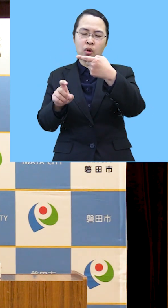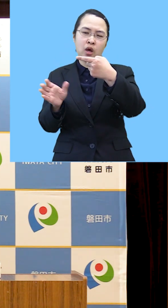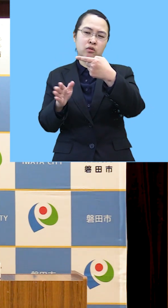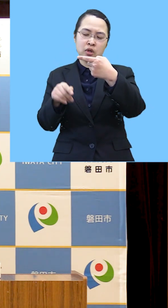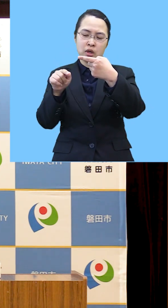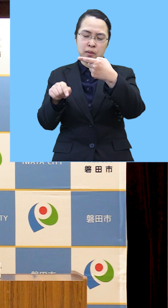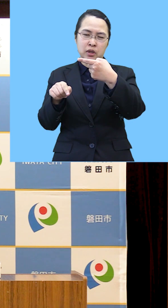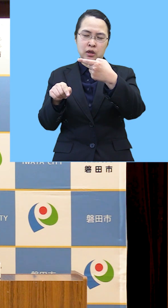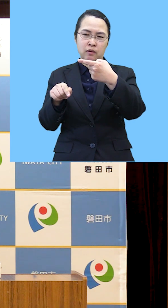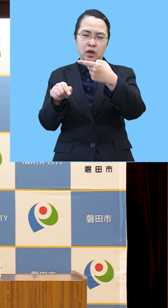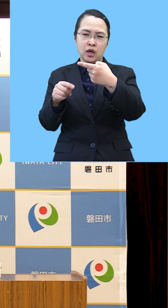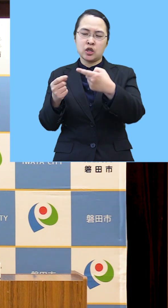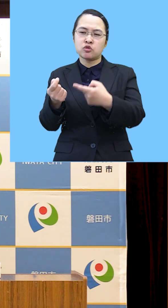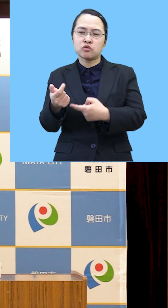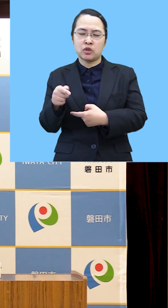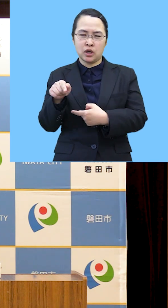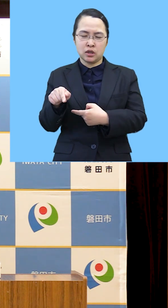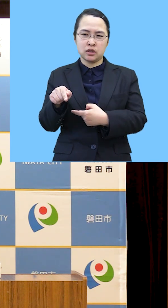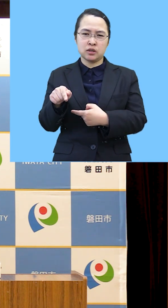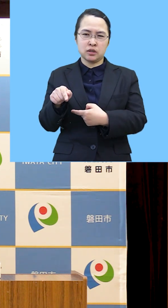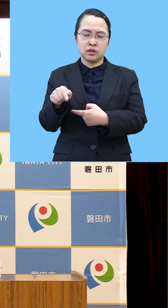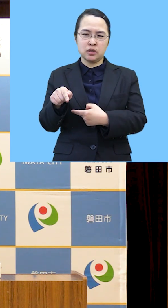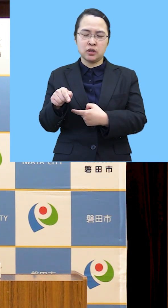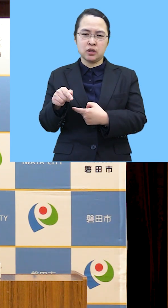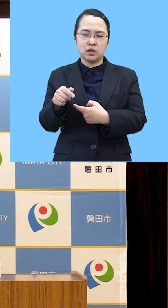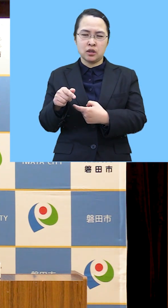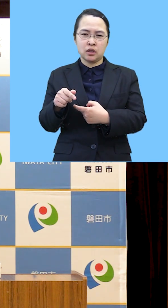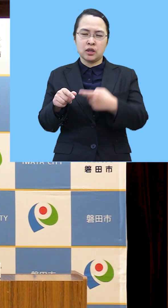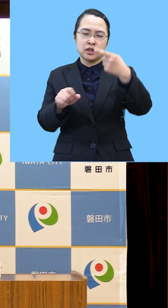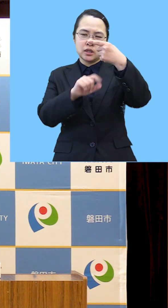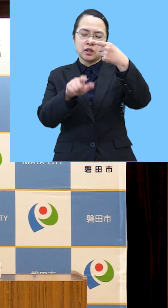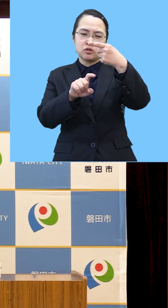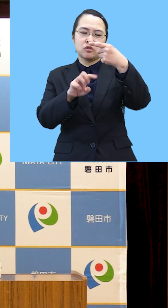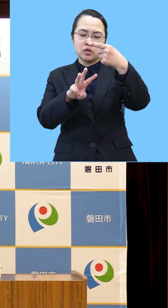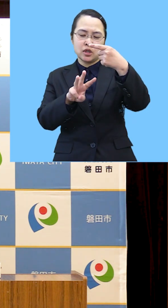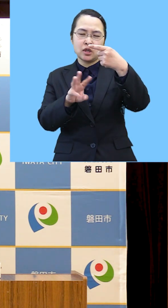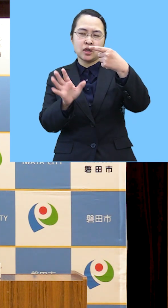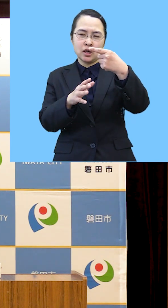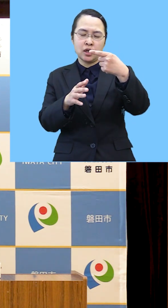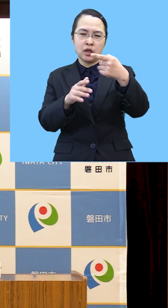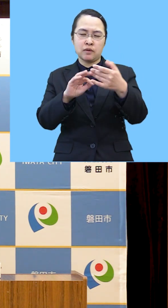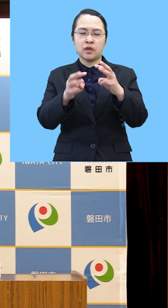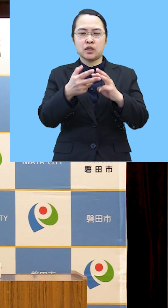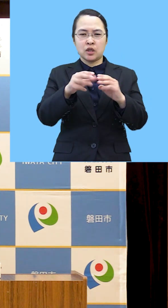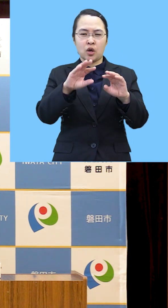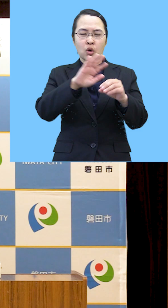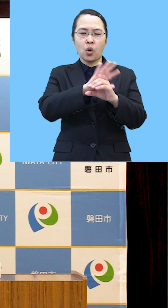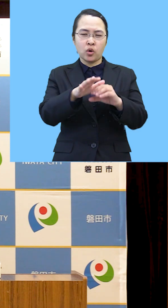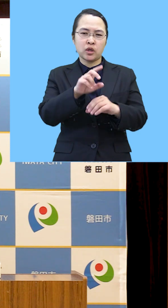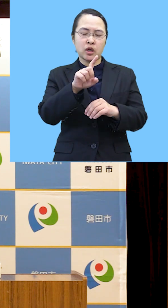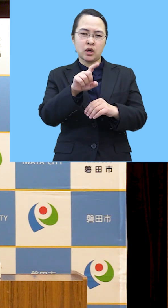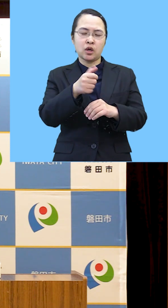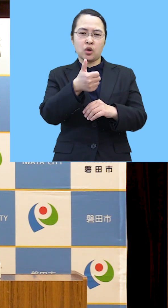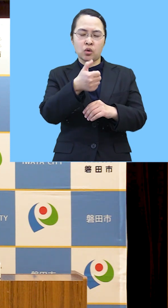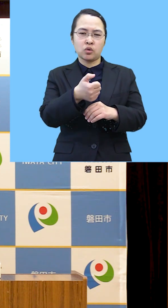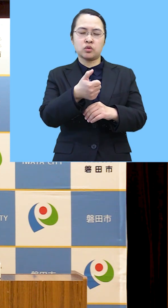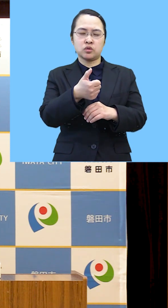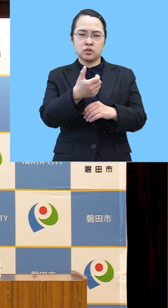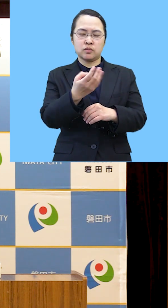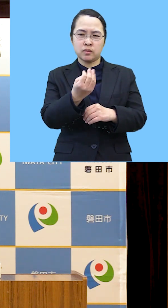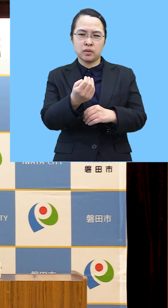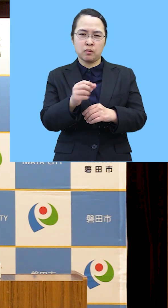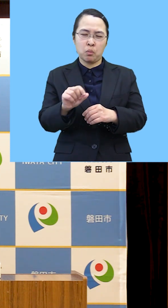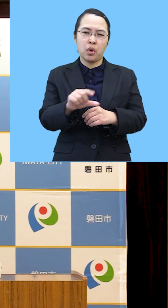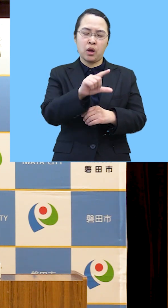らいまでは1桁で来ていて、数字見ると13日から磐田市が急に56人と増えて、そこから